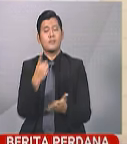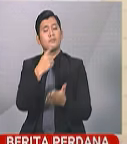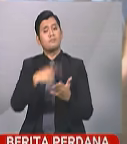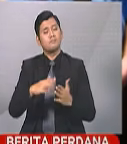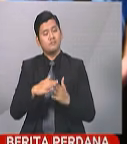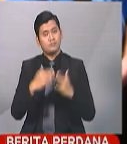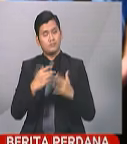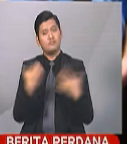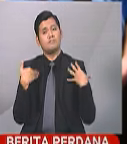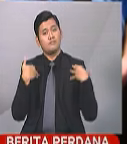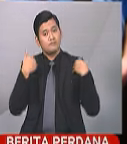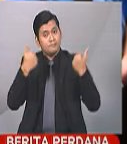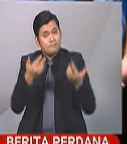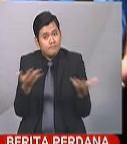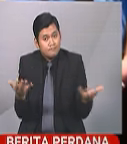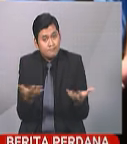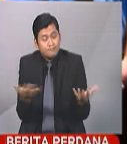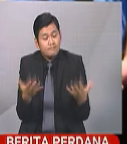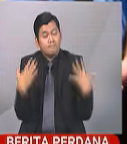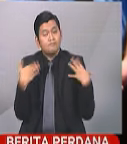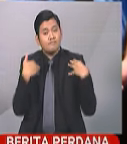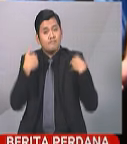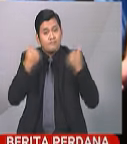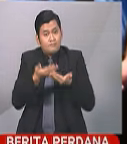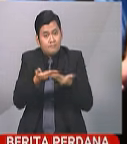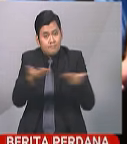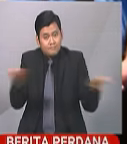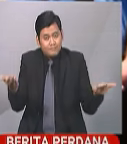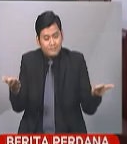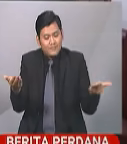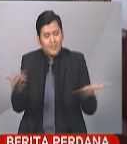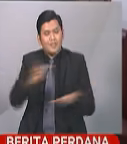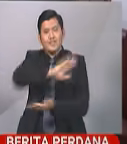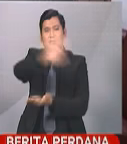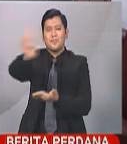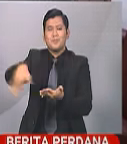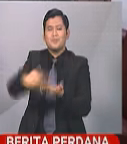kasih. Oh, nampak dah berdiri tegap, masih boleh tegap diri lagi.